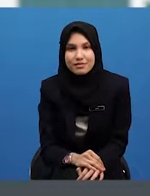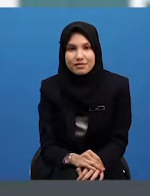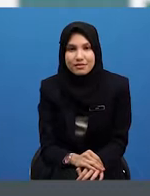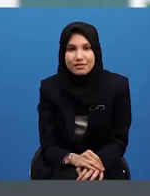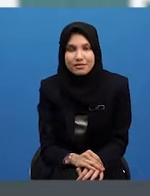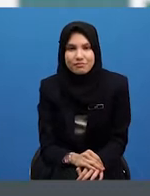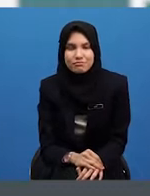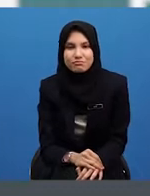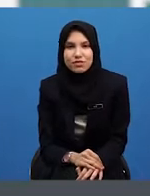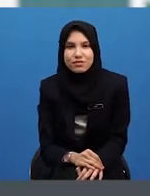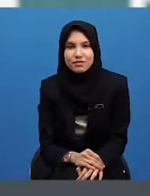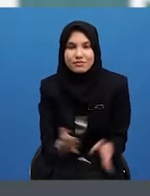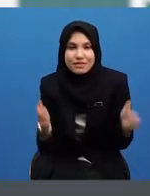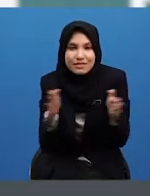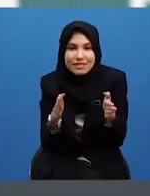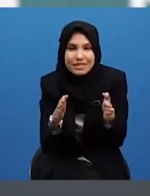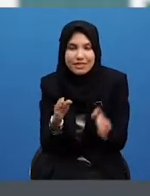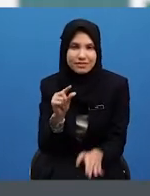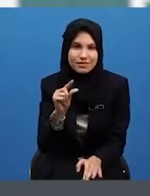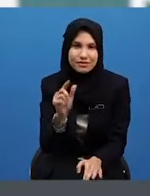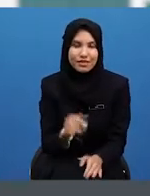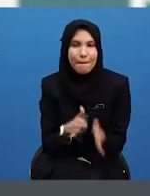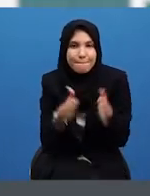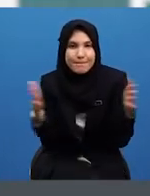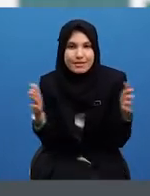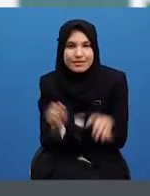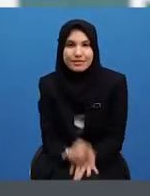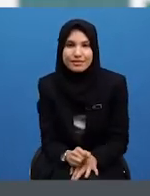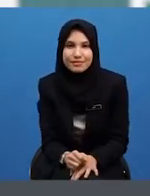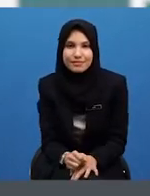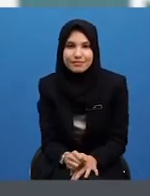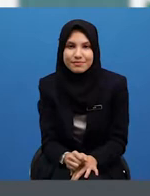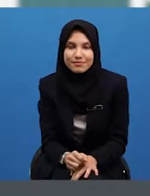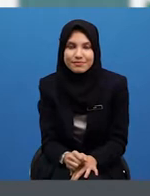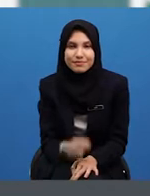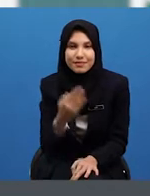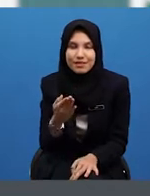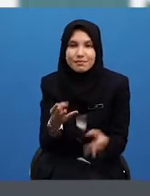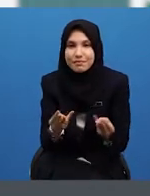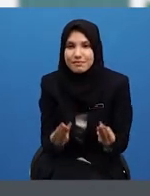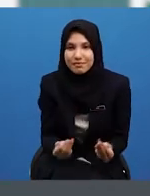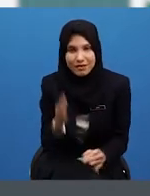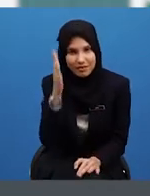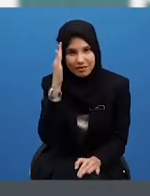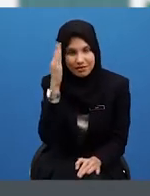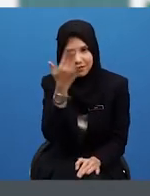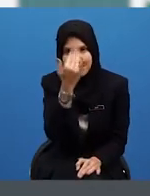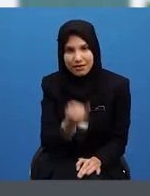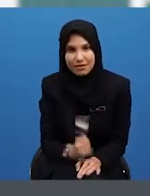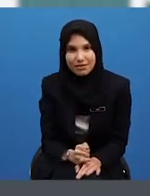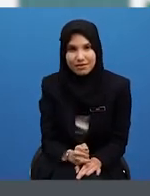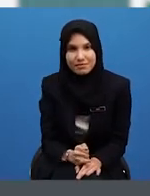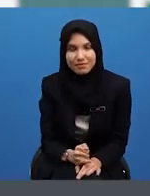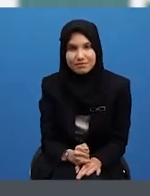kamu nih sekejap sekejap kecil sekejap sekejap besar kamunya tahu